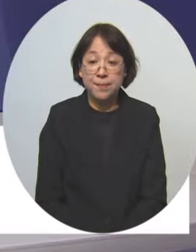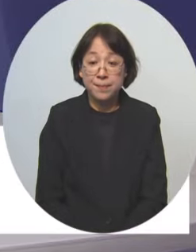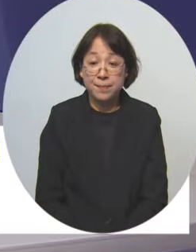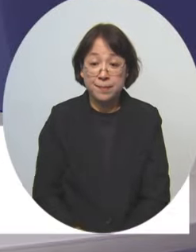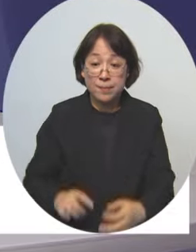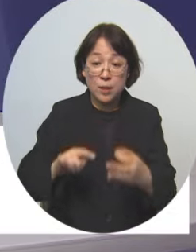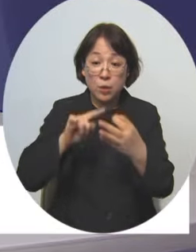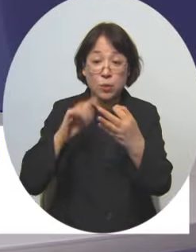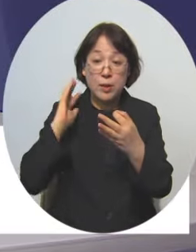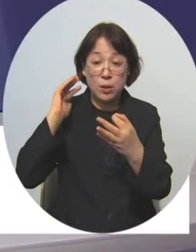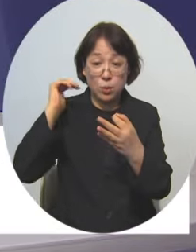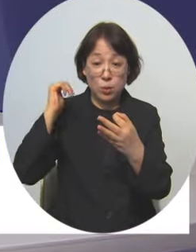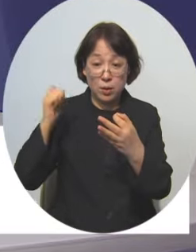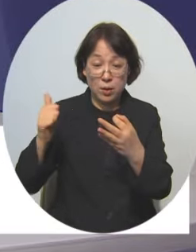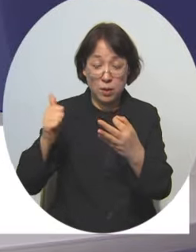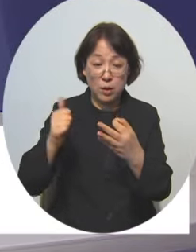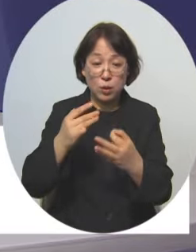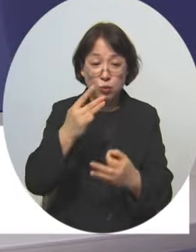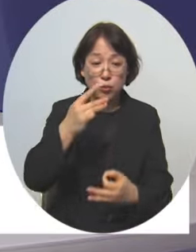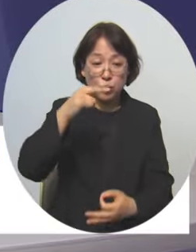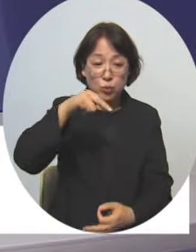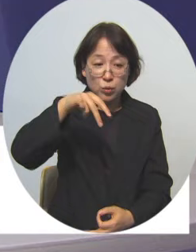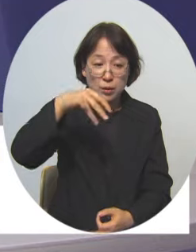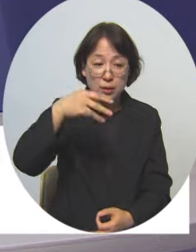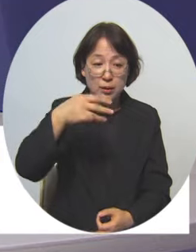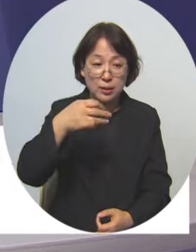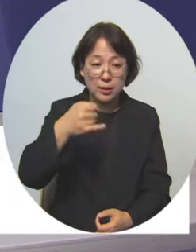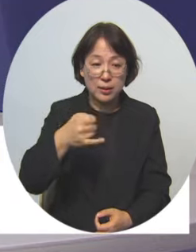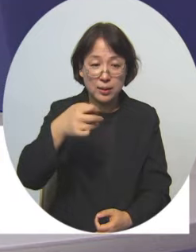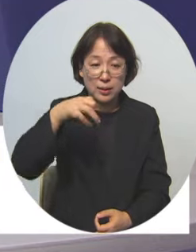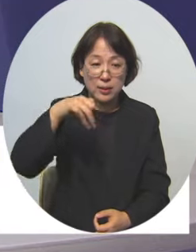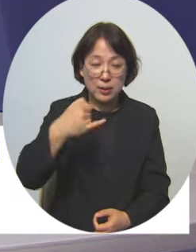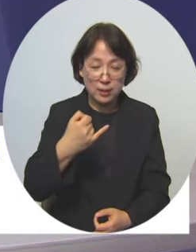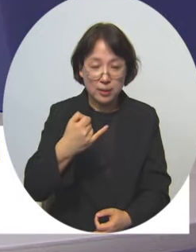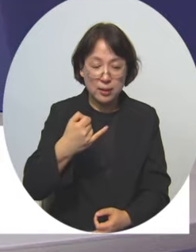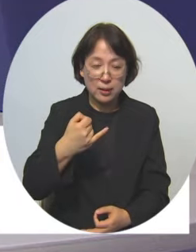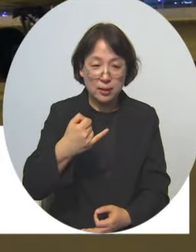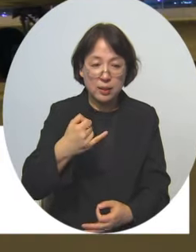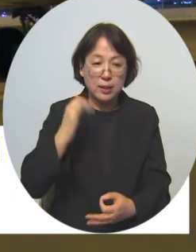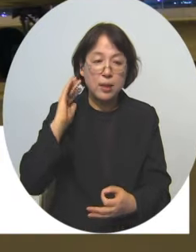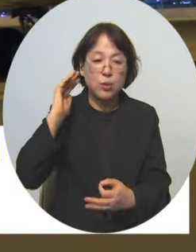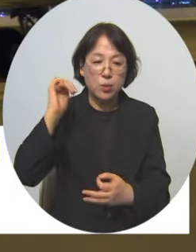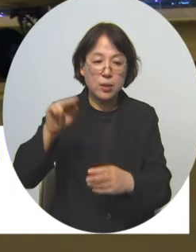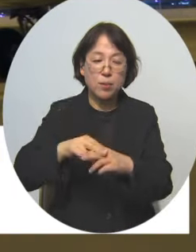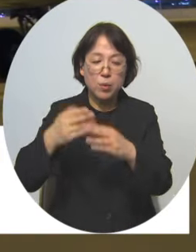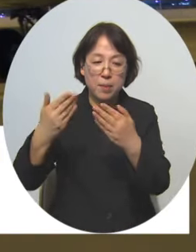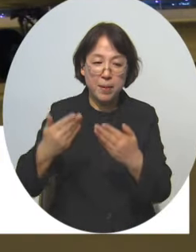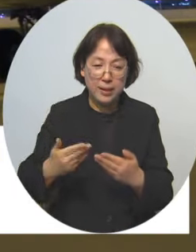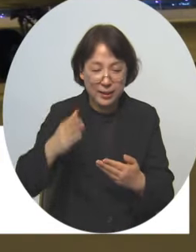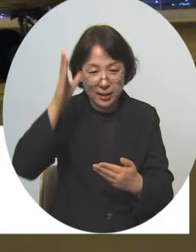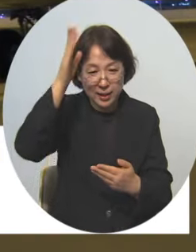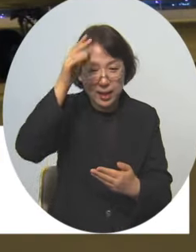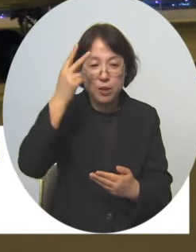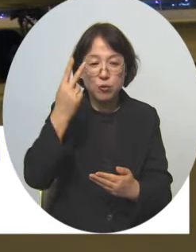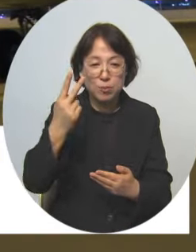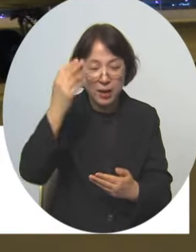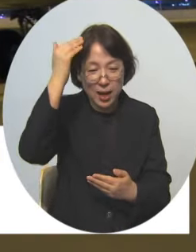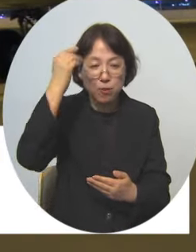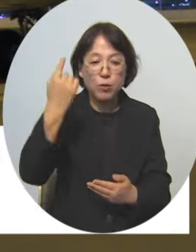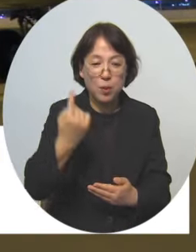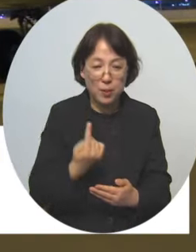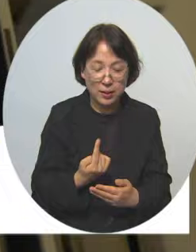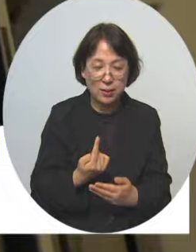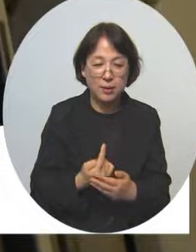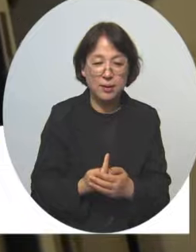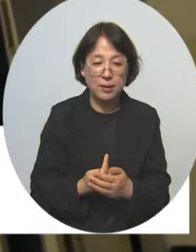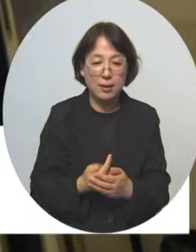윤석열 대통령이 투르크메니스탄 최고 지도자로부터 선물 받은 국견 알라바이 두 마리가 한국에 도착했습니다.